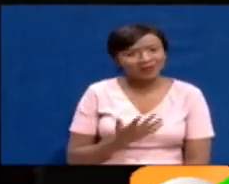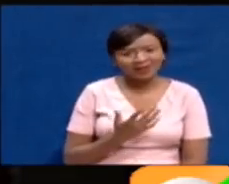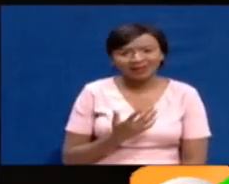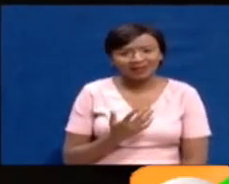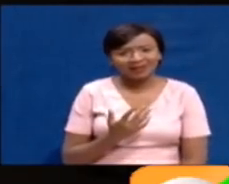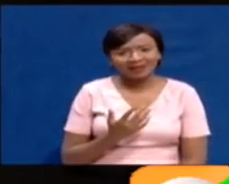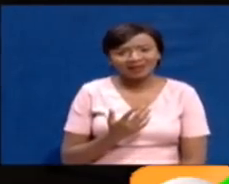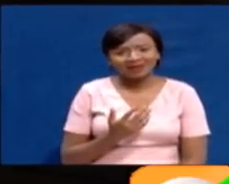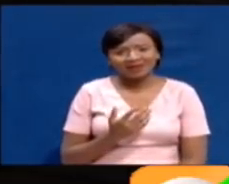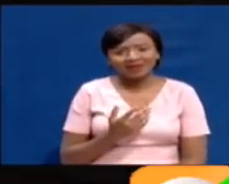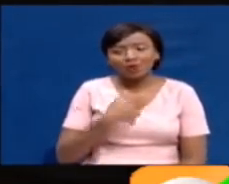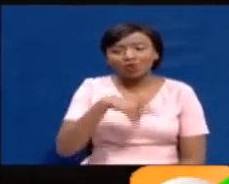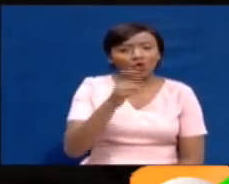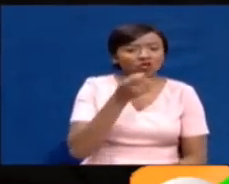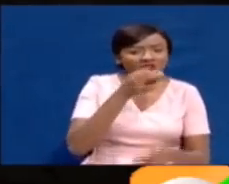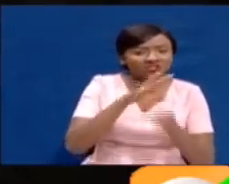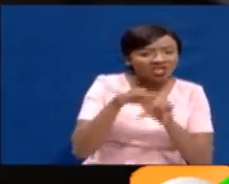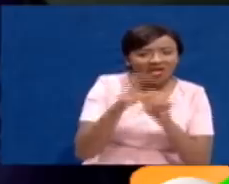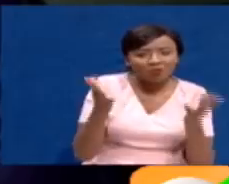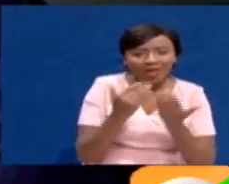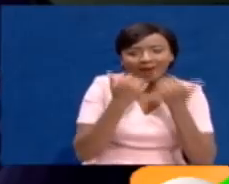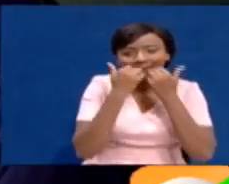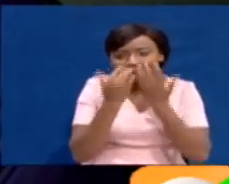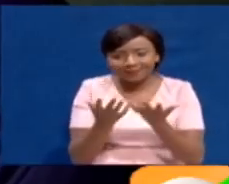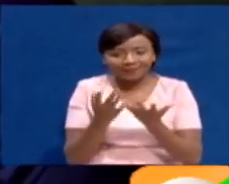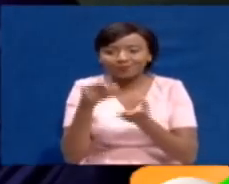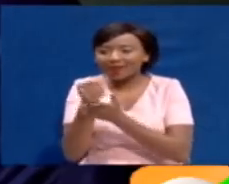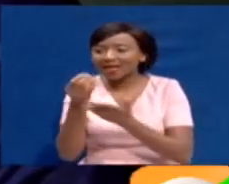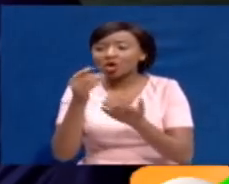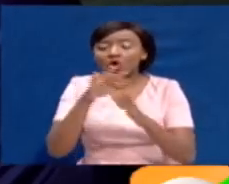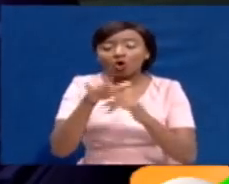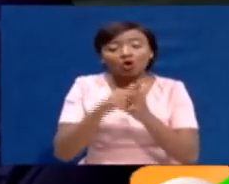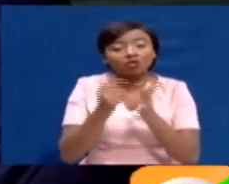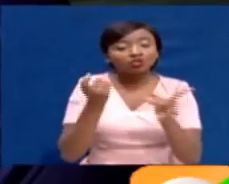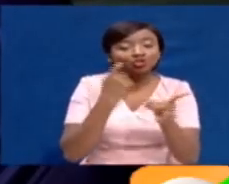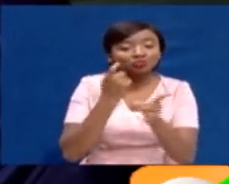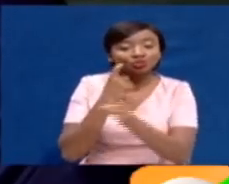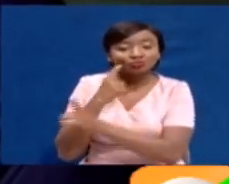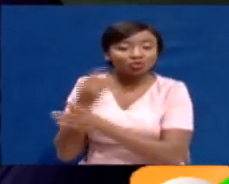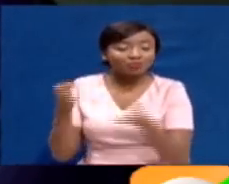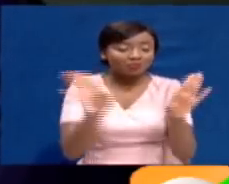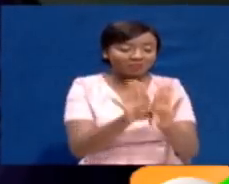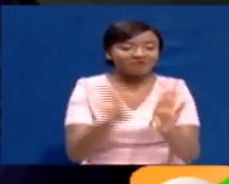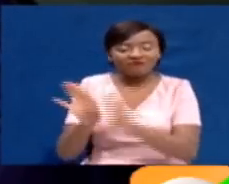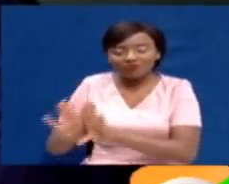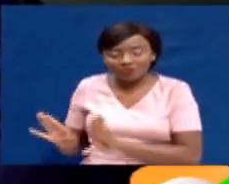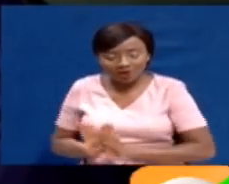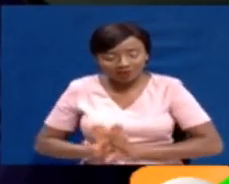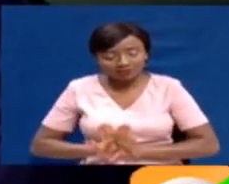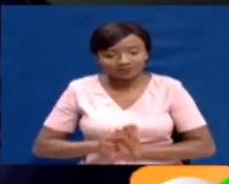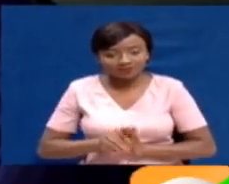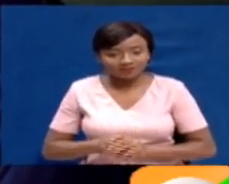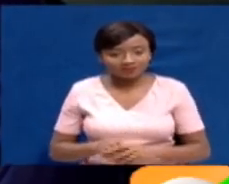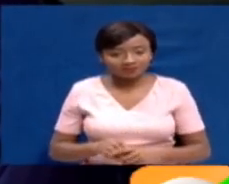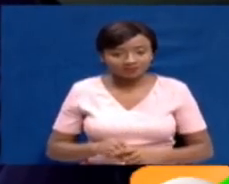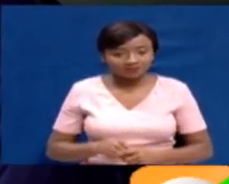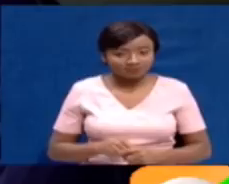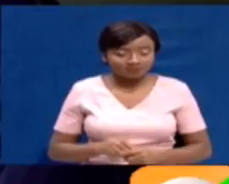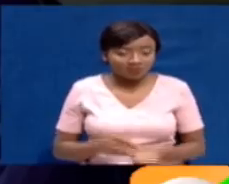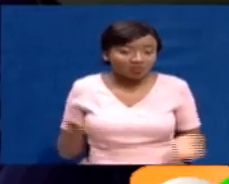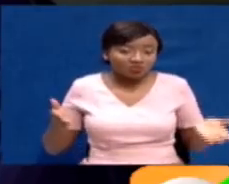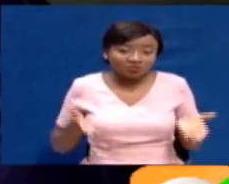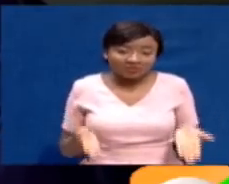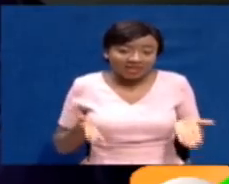hakuna mahali pa kunywa chai hapo hakuna mahali unaweza ukanunua kitu duka zilikuwa hapa siko wazi hakuna sasa hivi